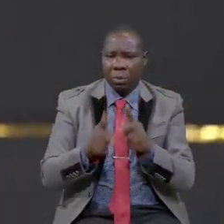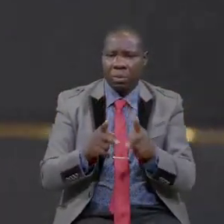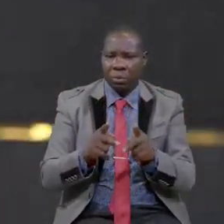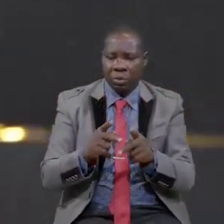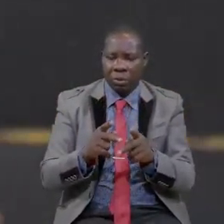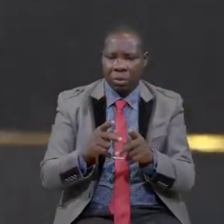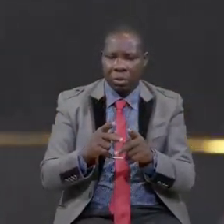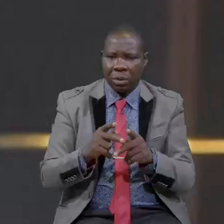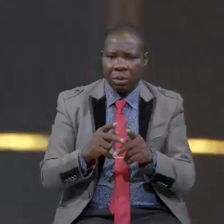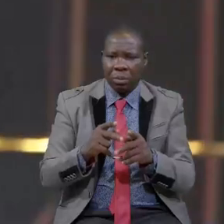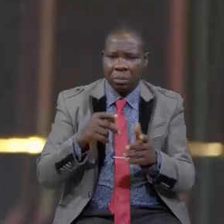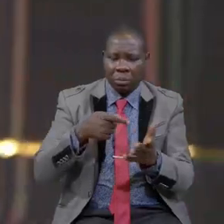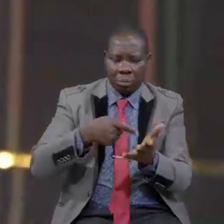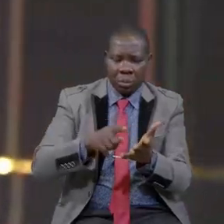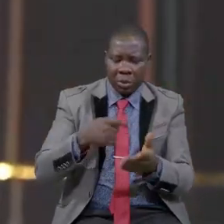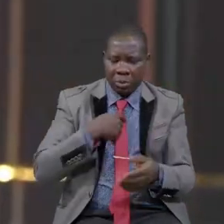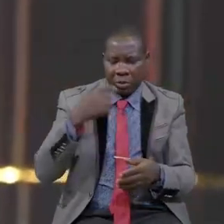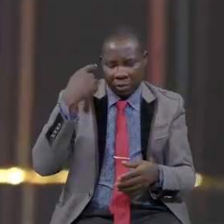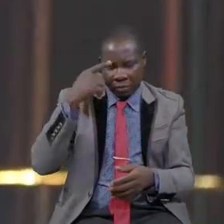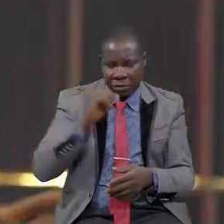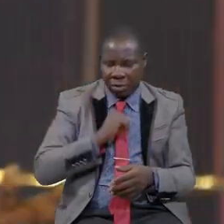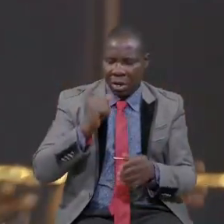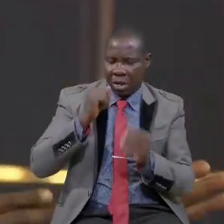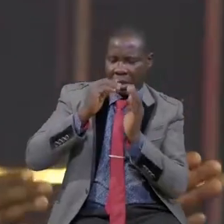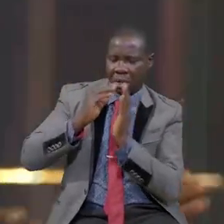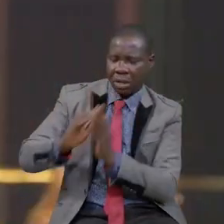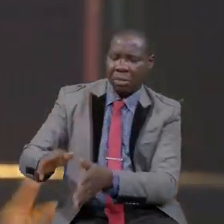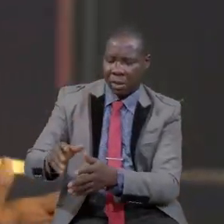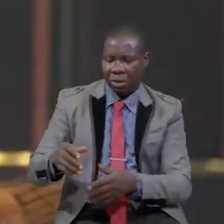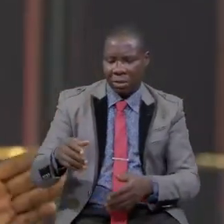Et tout ce que les gens me poussent à vouloir faire, je les abandonne.